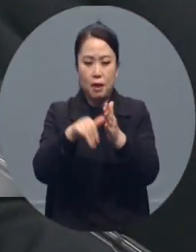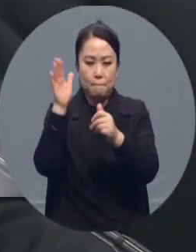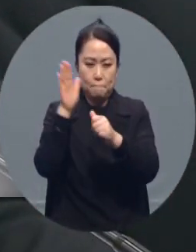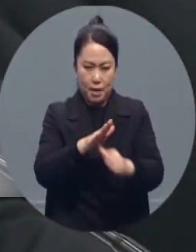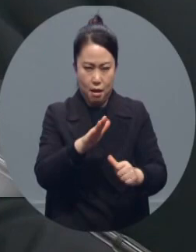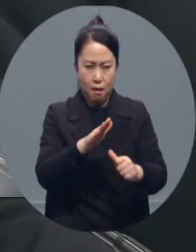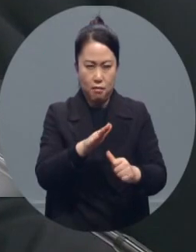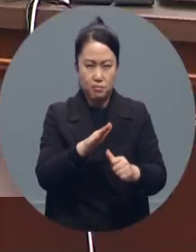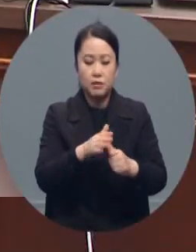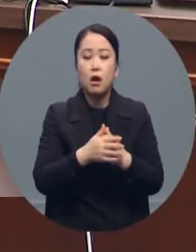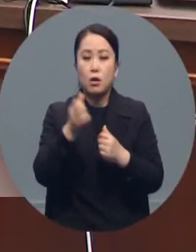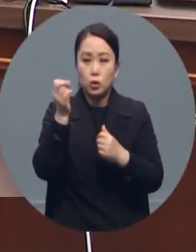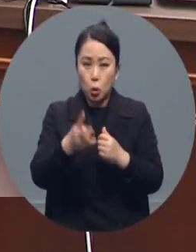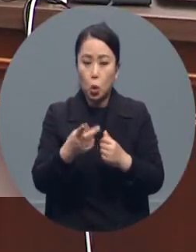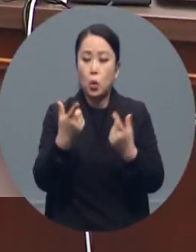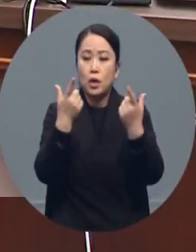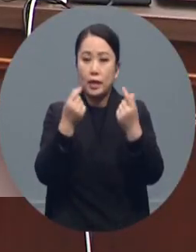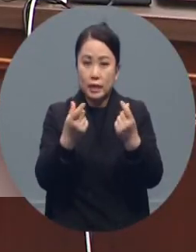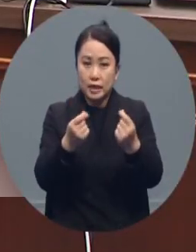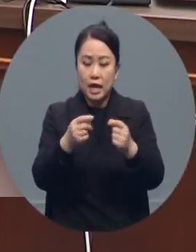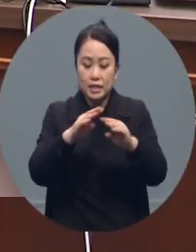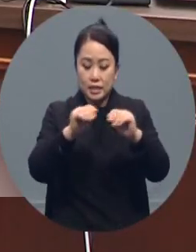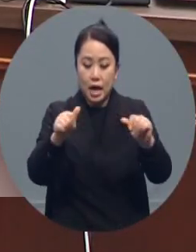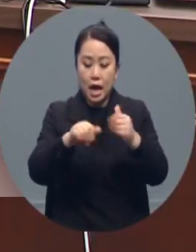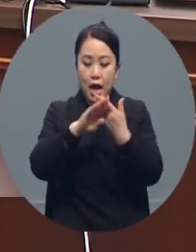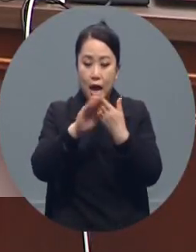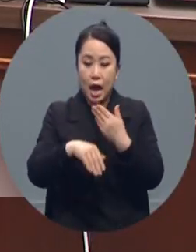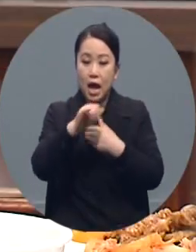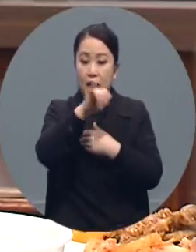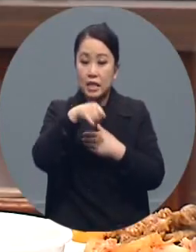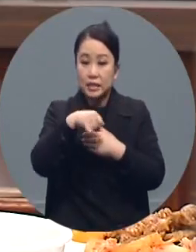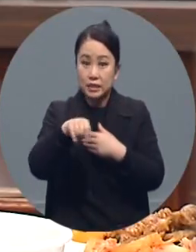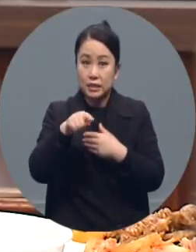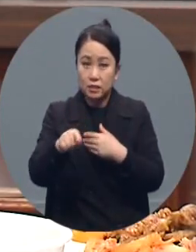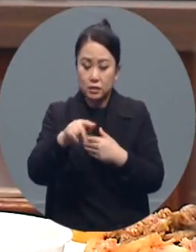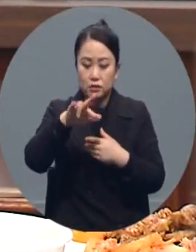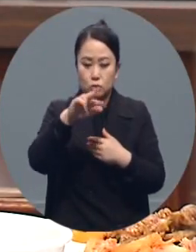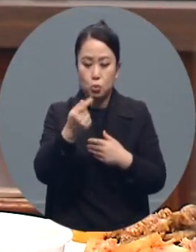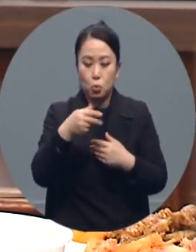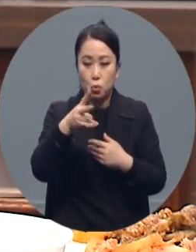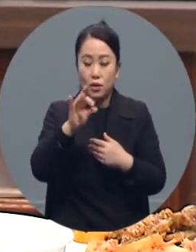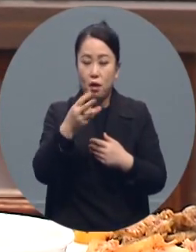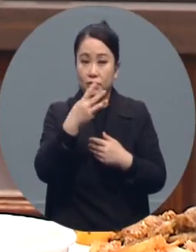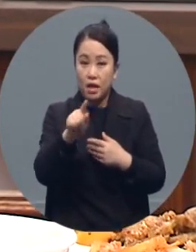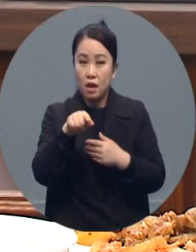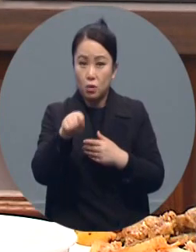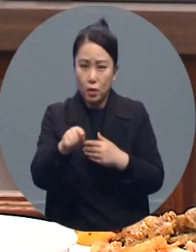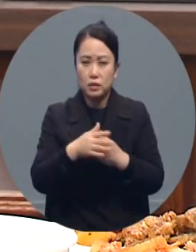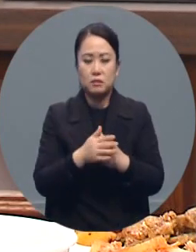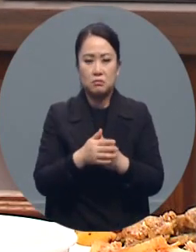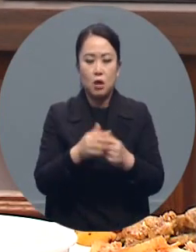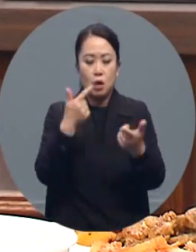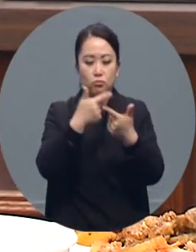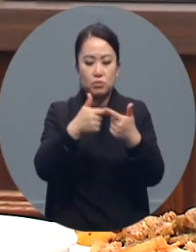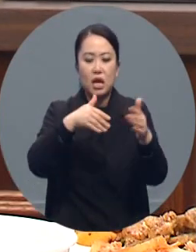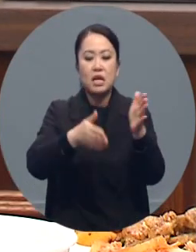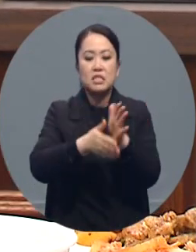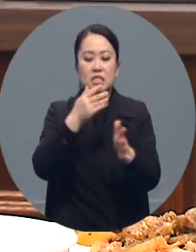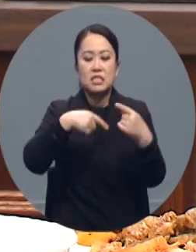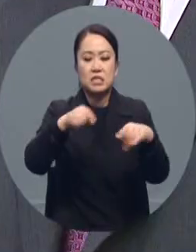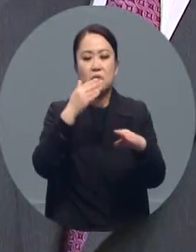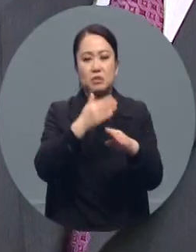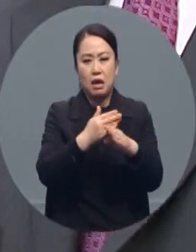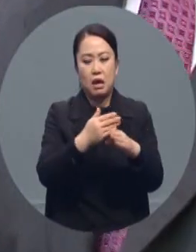구겼고 같은 5선의 사하을 조경태 의원은 재선 이하가 주로 맞는 부산시당 위원장으로 활동